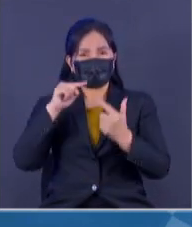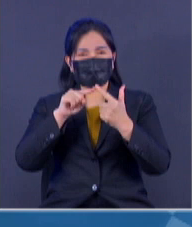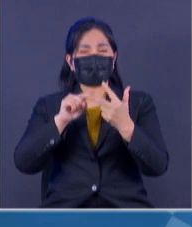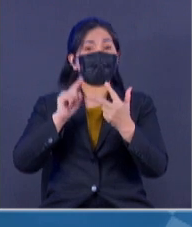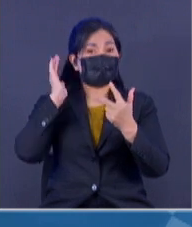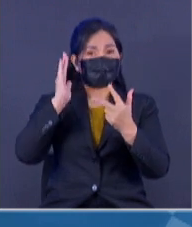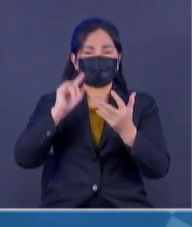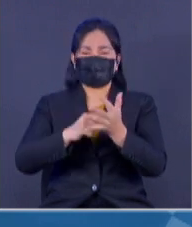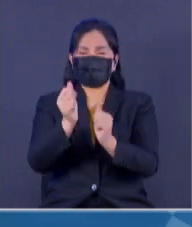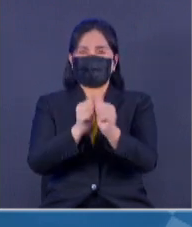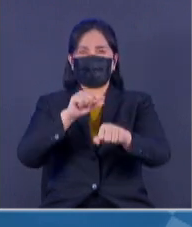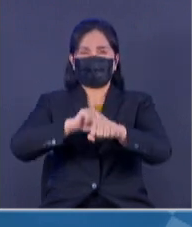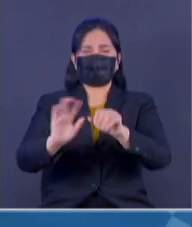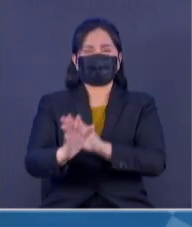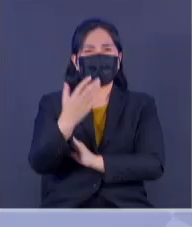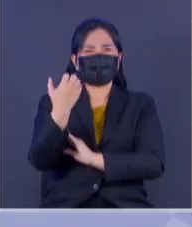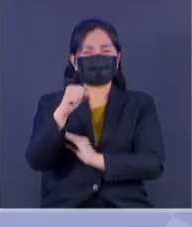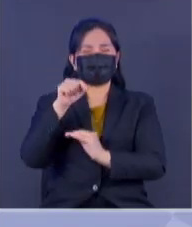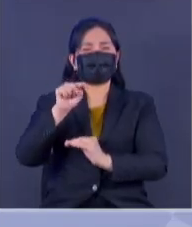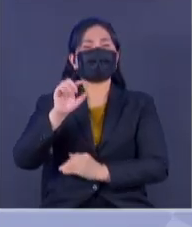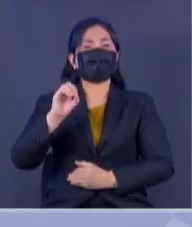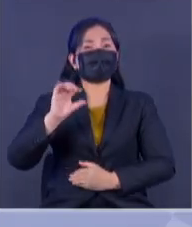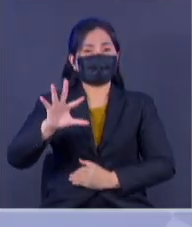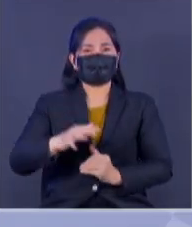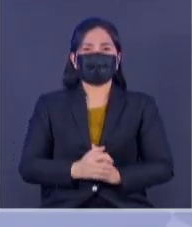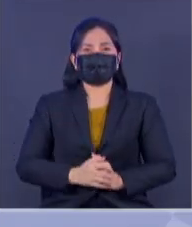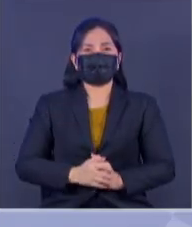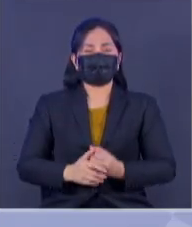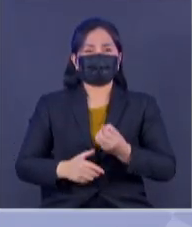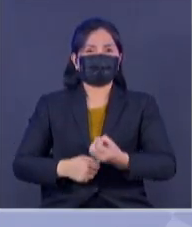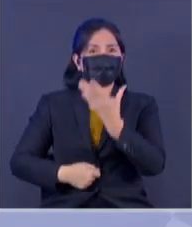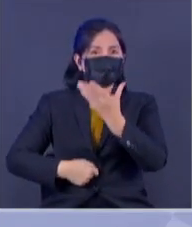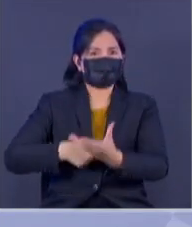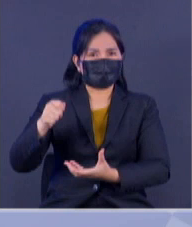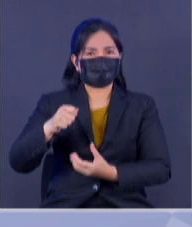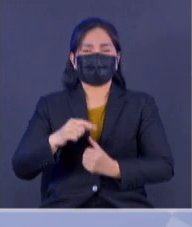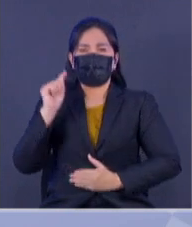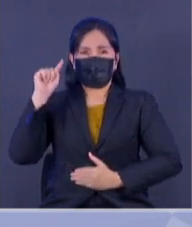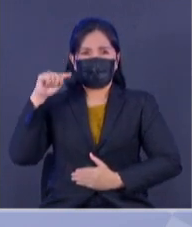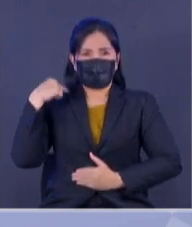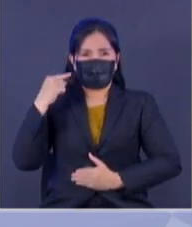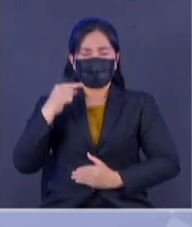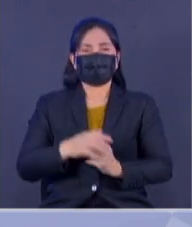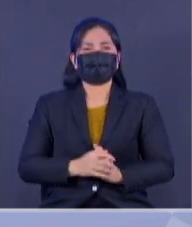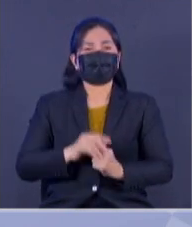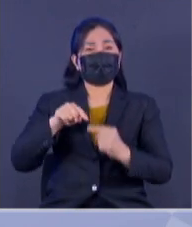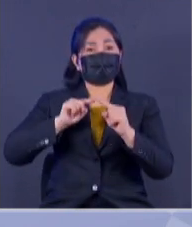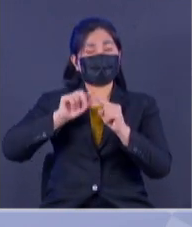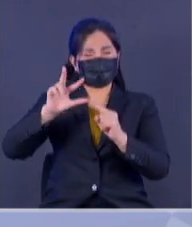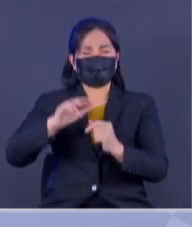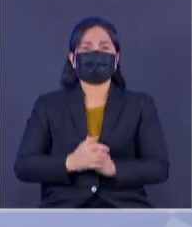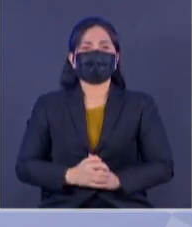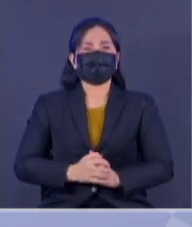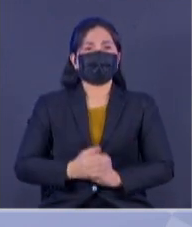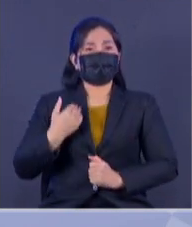เริ่ม 10:05 นาทีเทเบิลเทนนิสก็โอ้โหสนุกนะฮะหญิงเดี่ยวรอบ3ก็จะมีอรวรรณภ